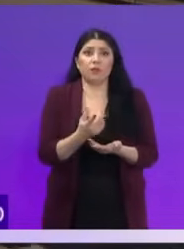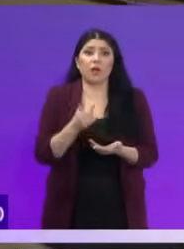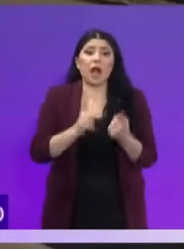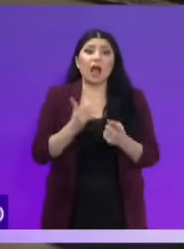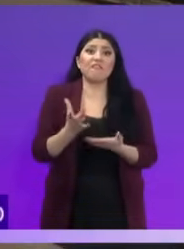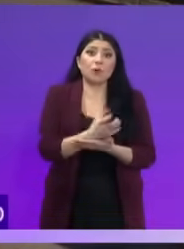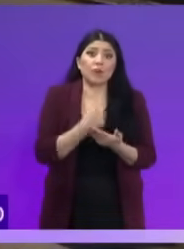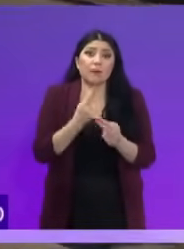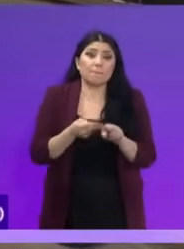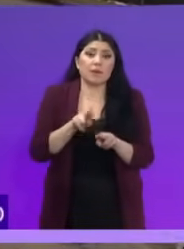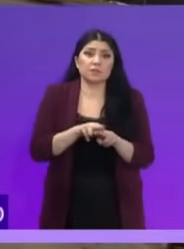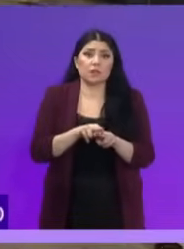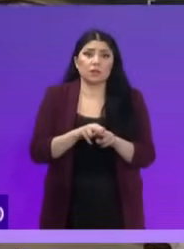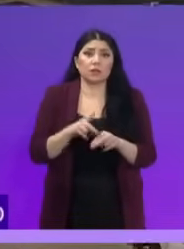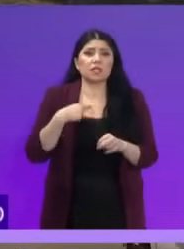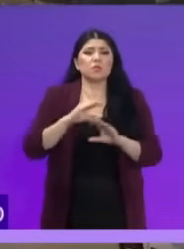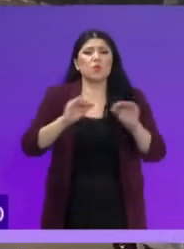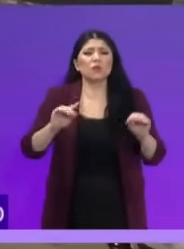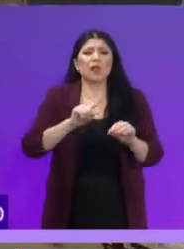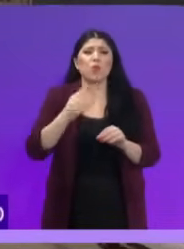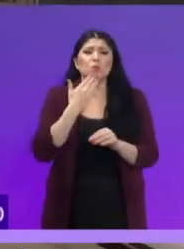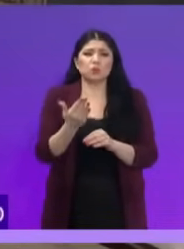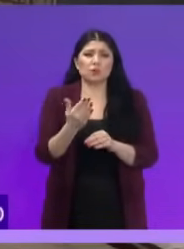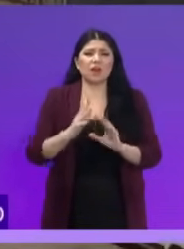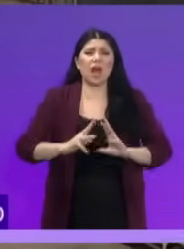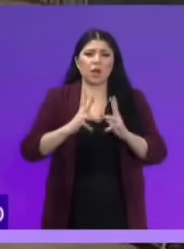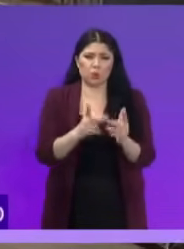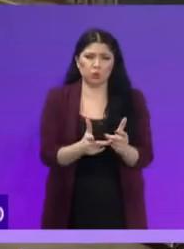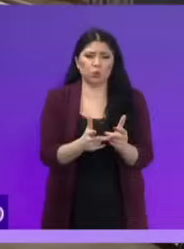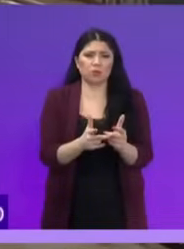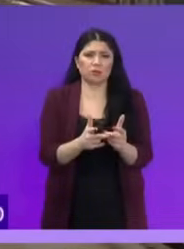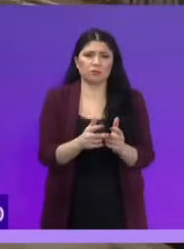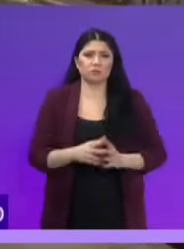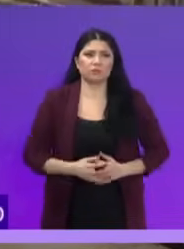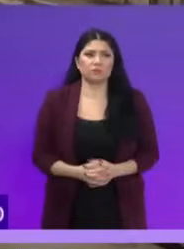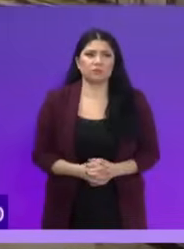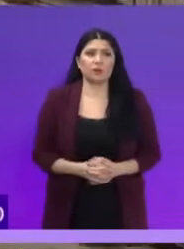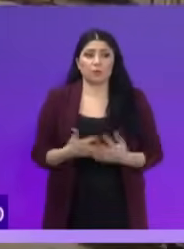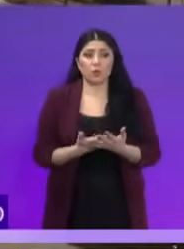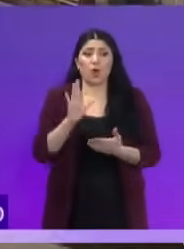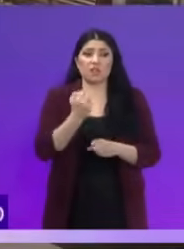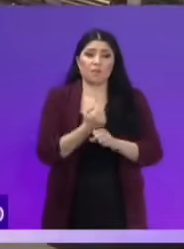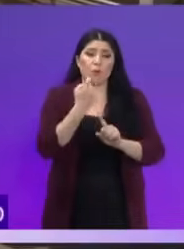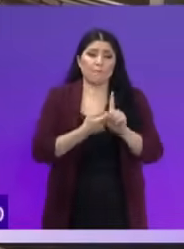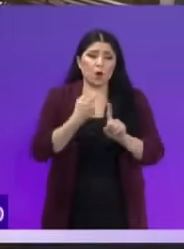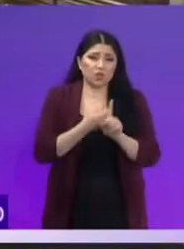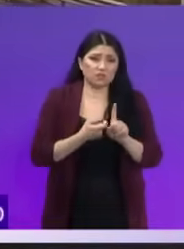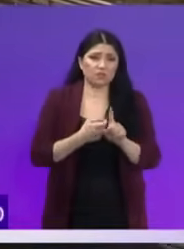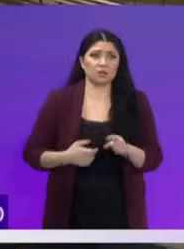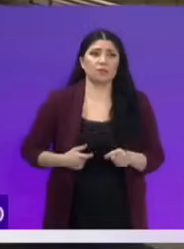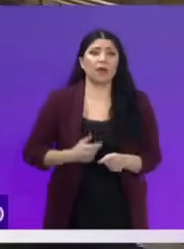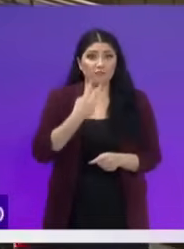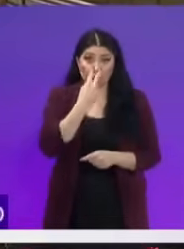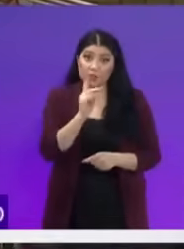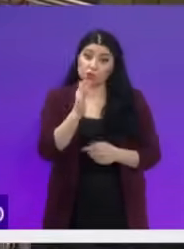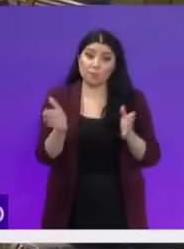o parte dintre nemulțumiri. Dar nemulțumirile sunt mult mai multe în agricultură și De aceea și aceste reacții ale fermierilor pe care le vom mai vedea în